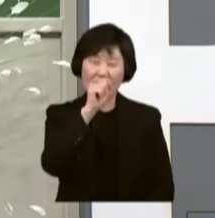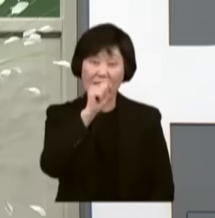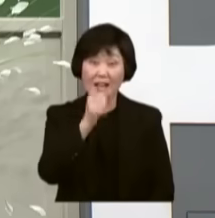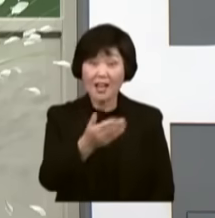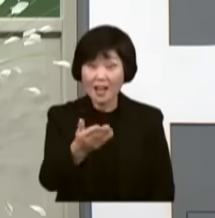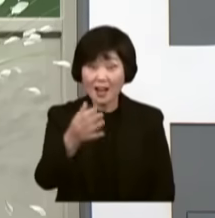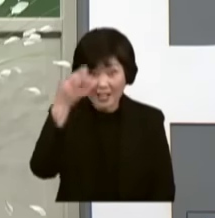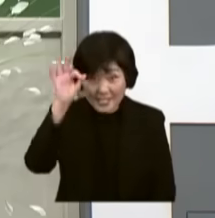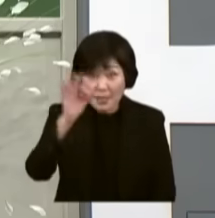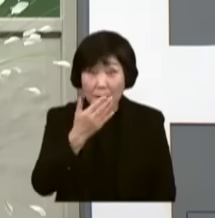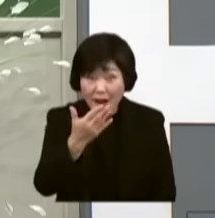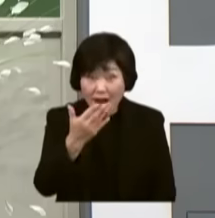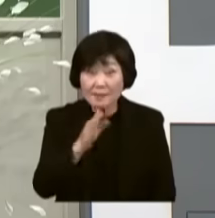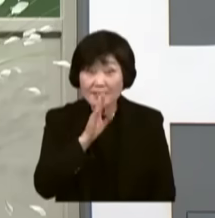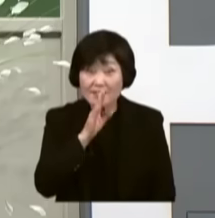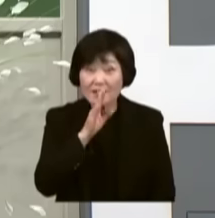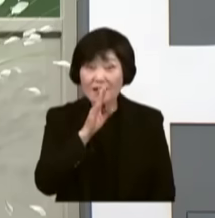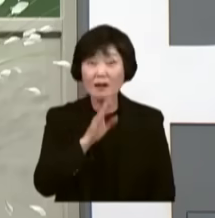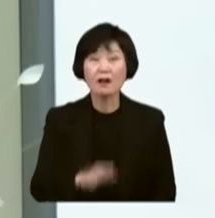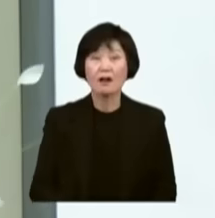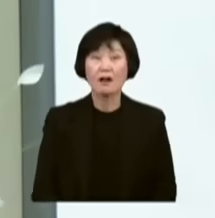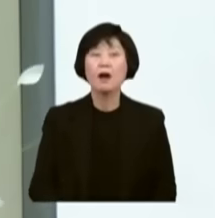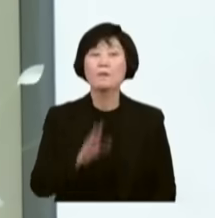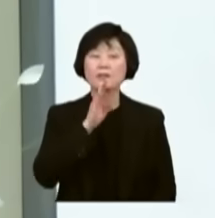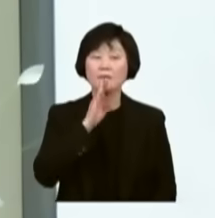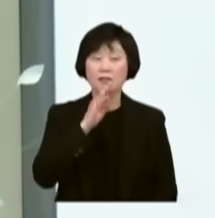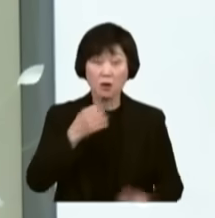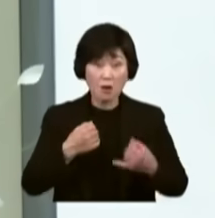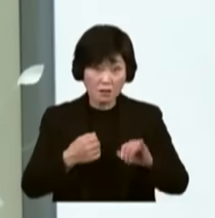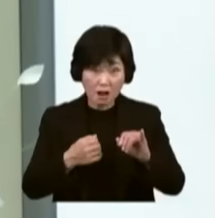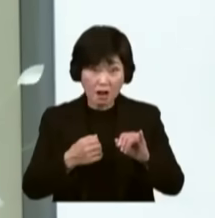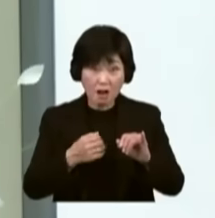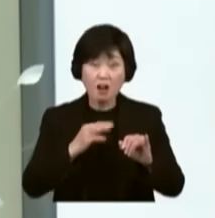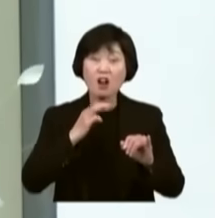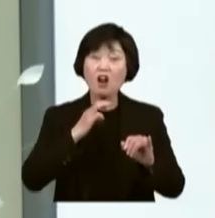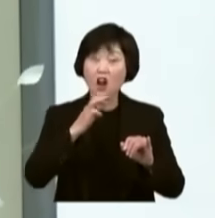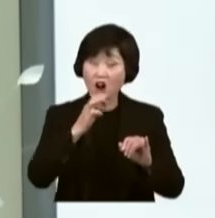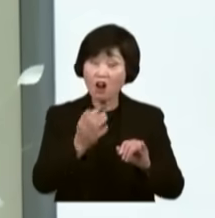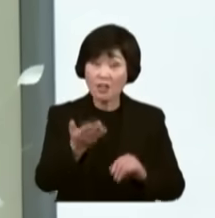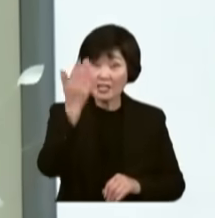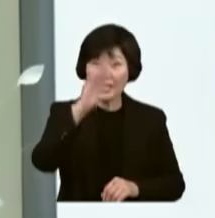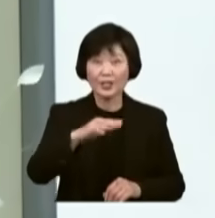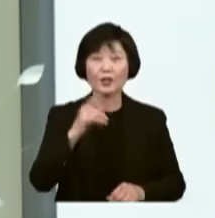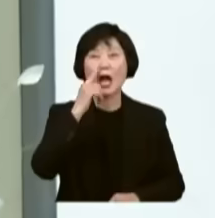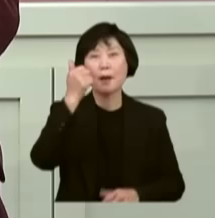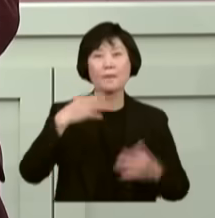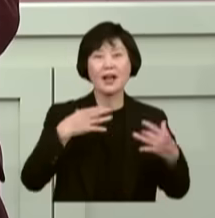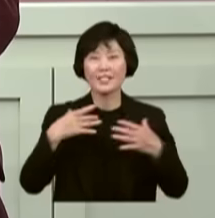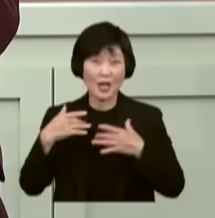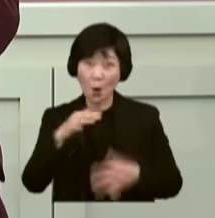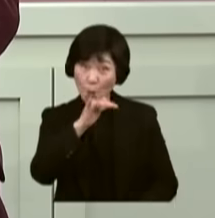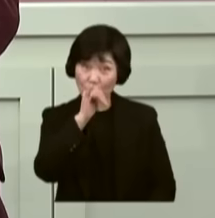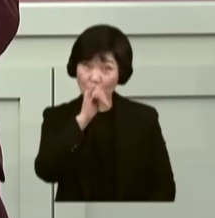그럼요. 인정하시죠? 아니. 오죽하면 수빈이가 서른이 넘었는데도 아빠를 자랑하고 존경하는 인물 1위로. 그리고 또 한 가지는